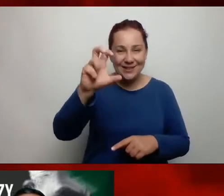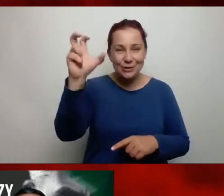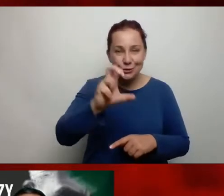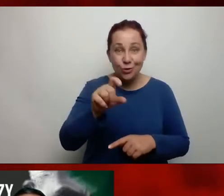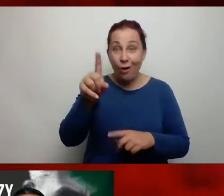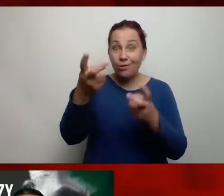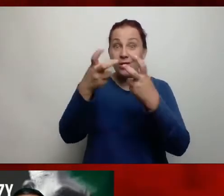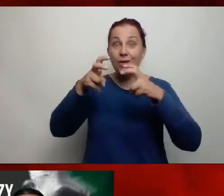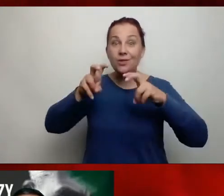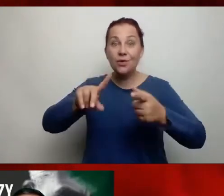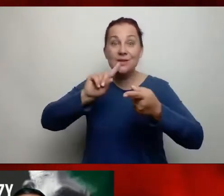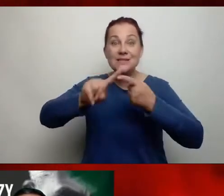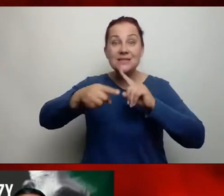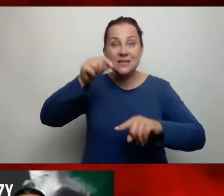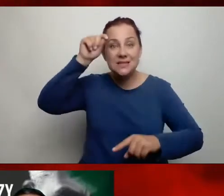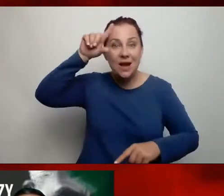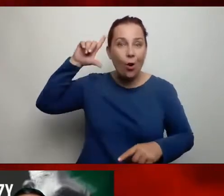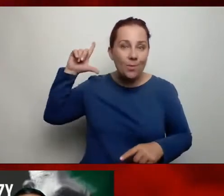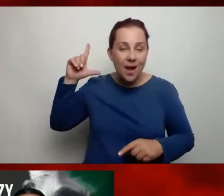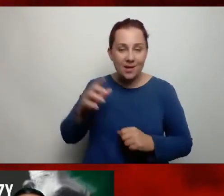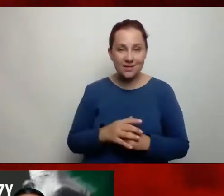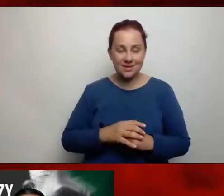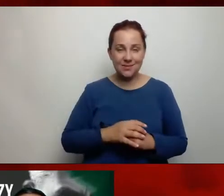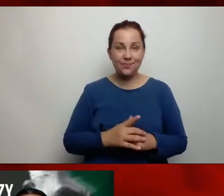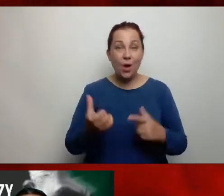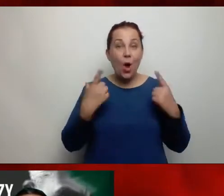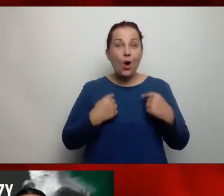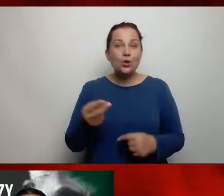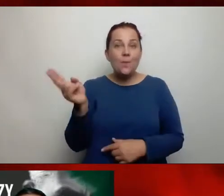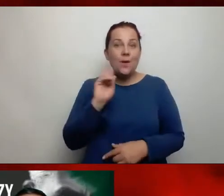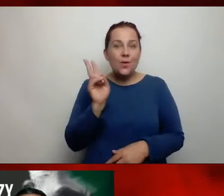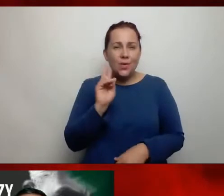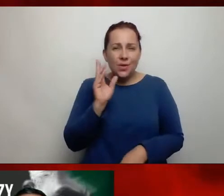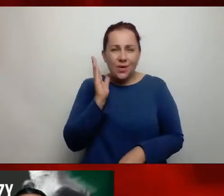twórcą stylu zakopiańskiego. Ci z Państwa, którzy tak, bywacie...